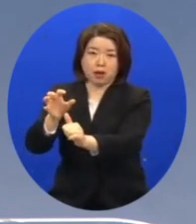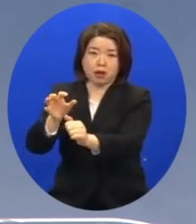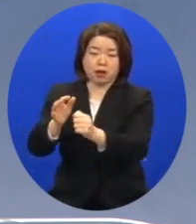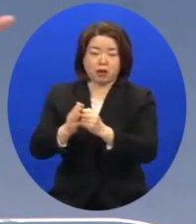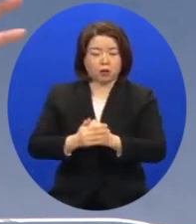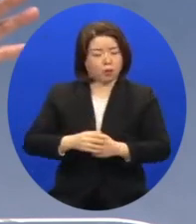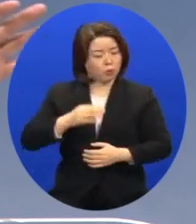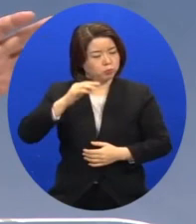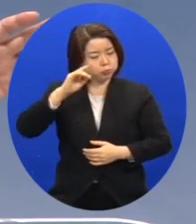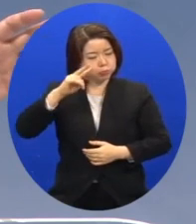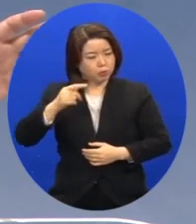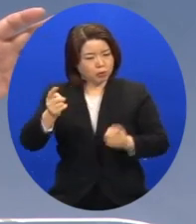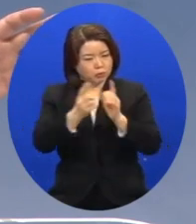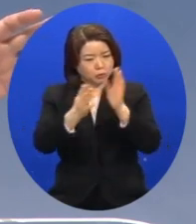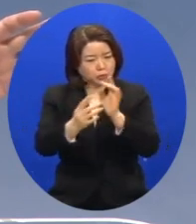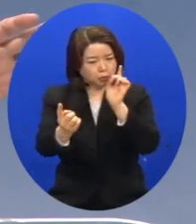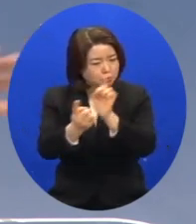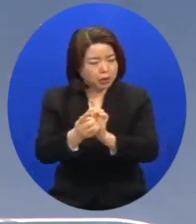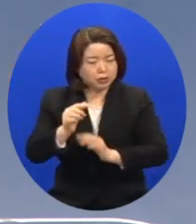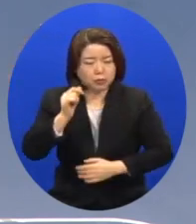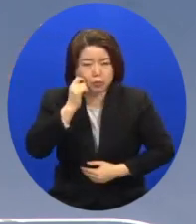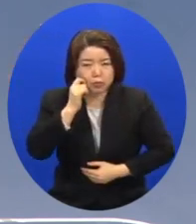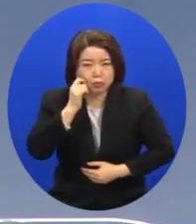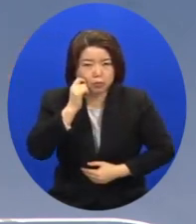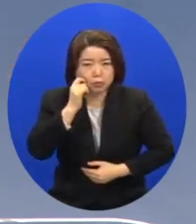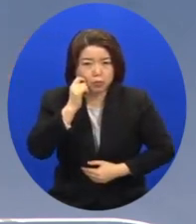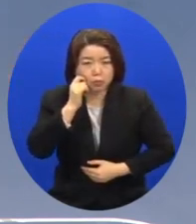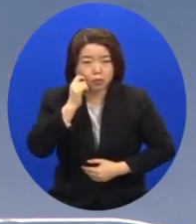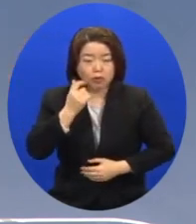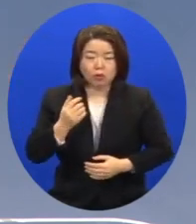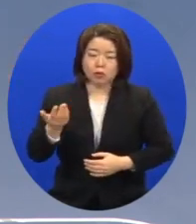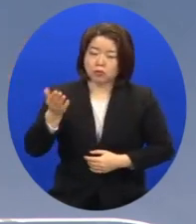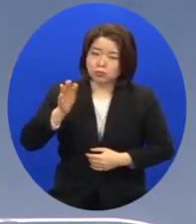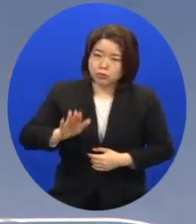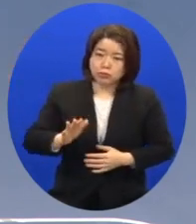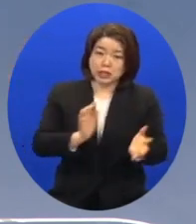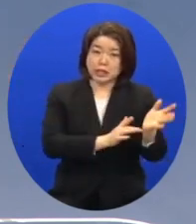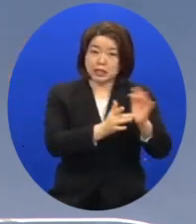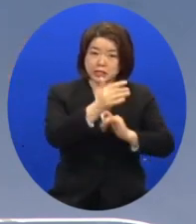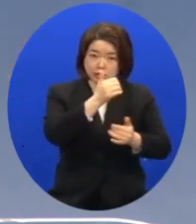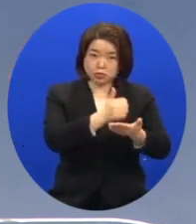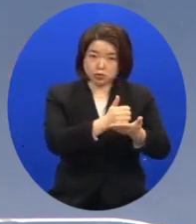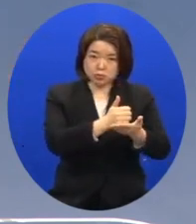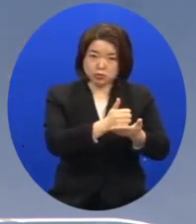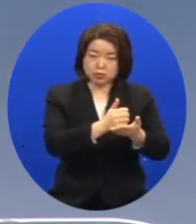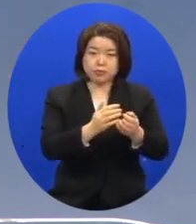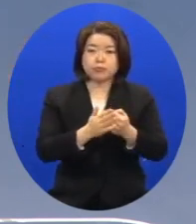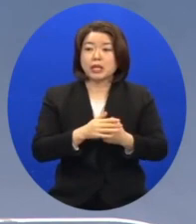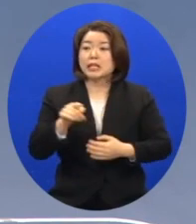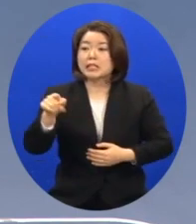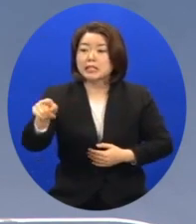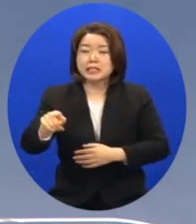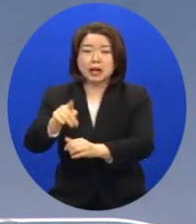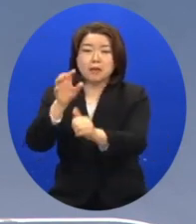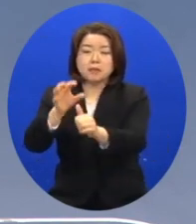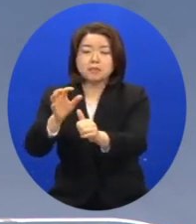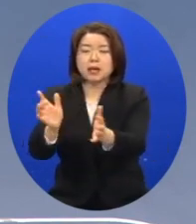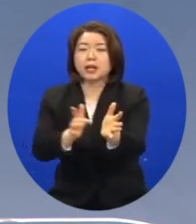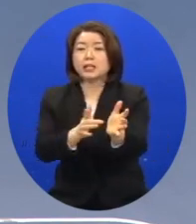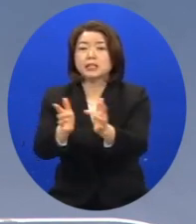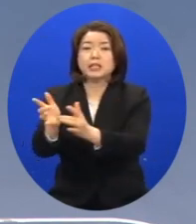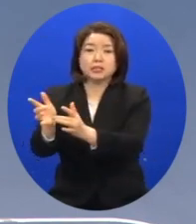사도 바울은 예수님을 직접 만나본 적도 없어요 그런데 예수님은 내가 핍박하는 예수